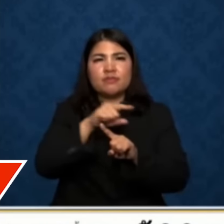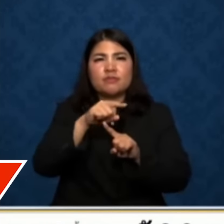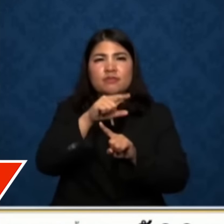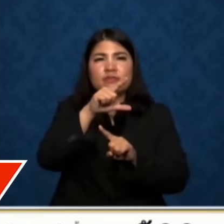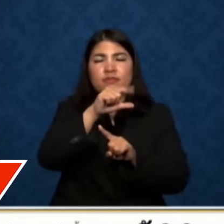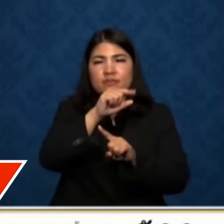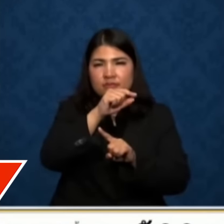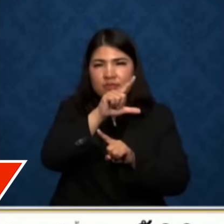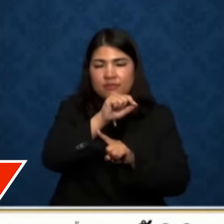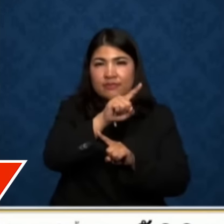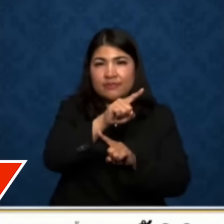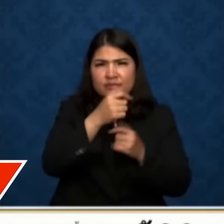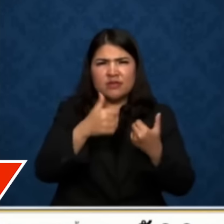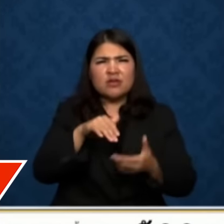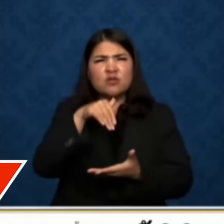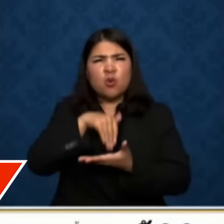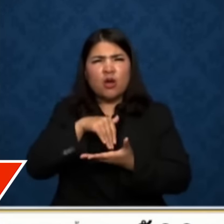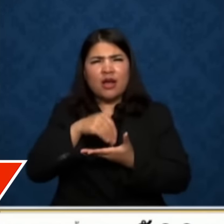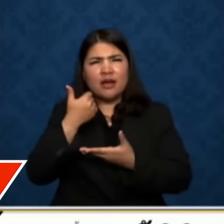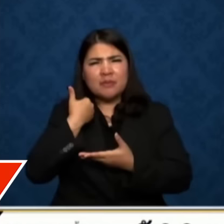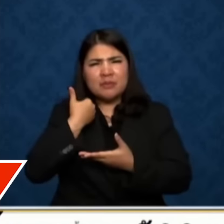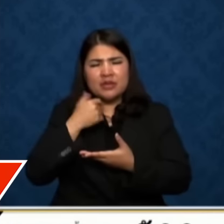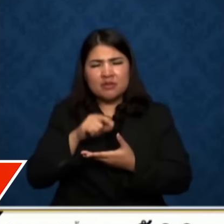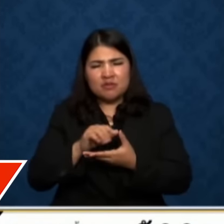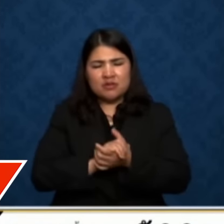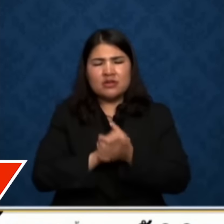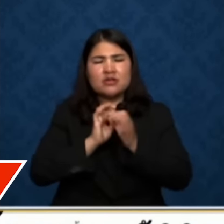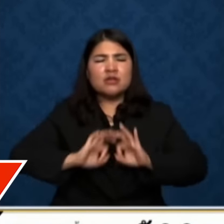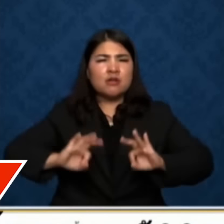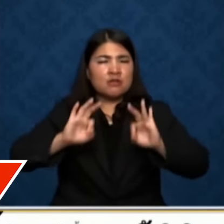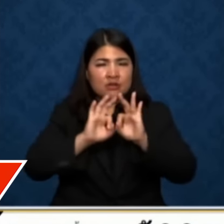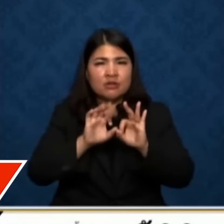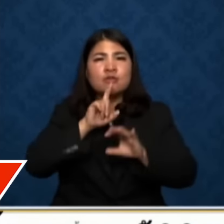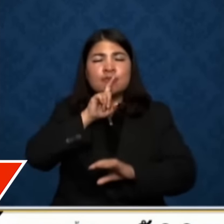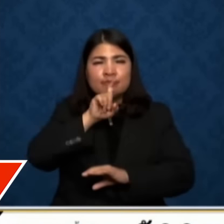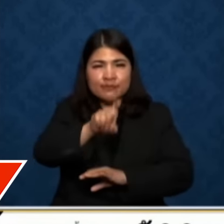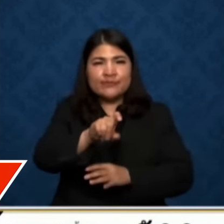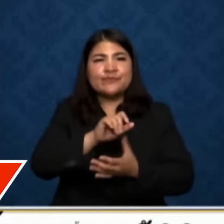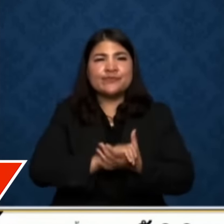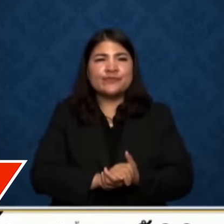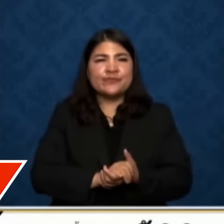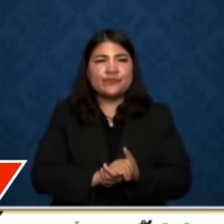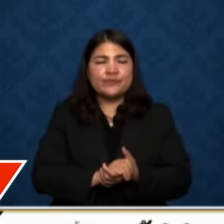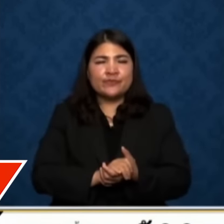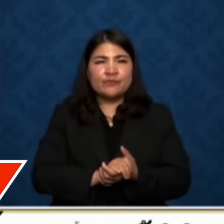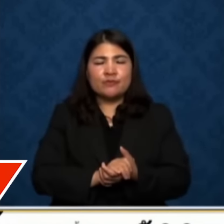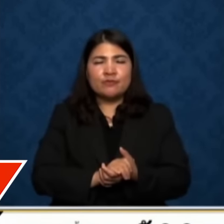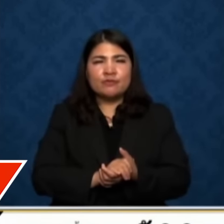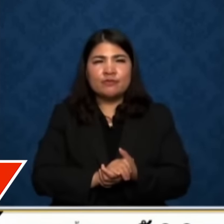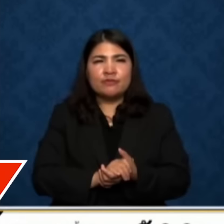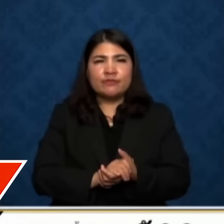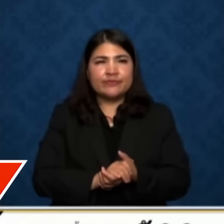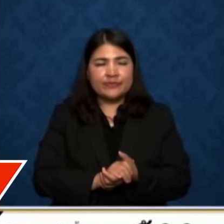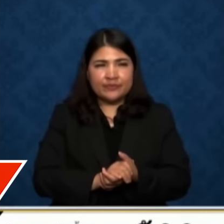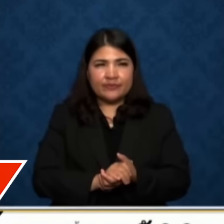23ตุลาในระหว่างตรงกลางนั้นมีเหตุการณ์สำคัญอันนึงที่ต้องมาถามท่านรัฐมนตรีสไลด์ถัดไปครับประกาศของกรมราชทัณฑ์เมื่อวัน